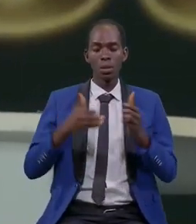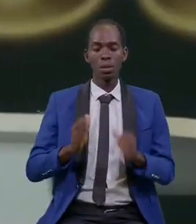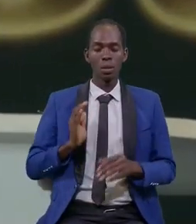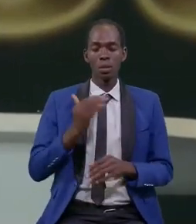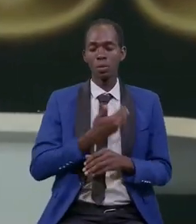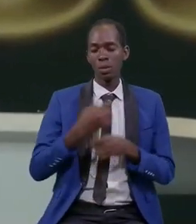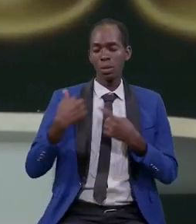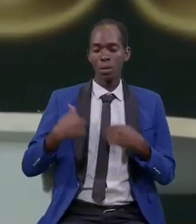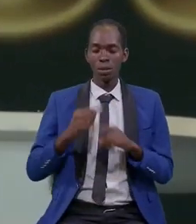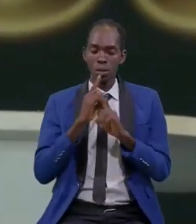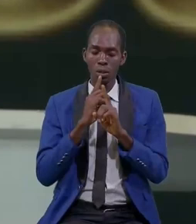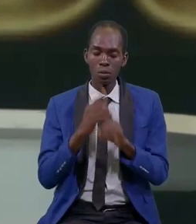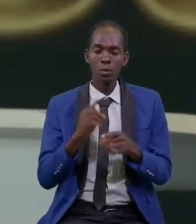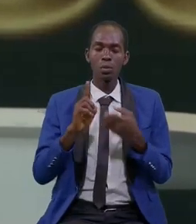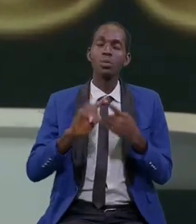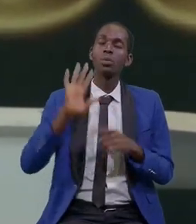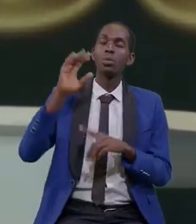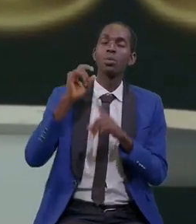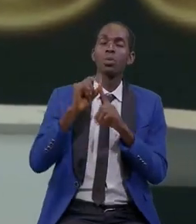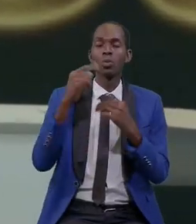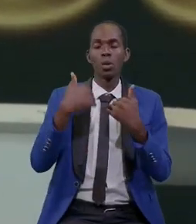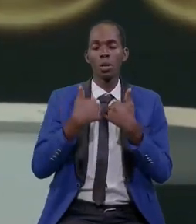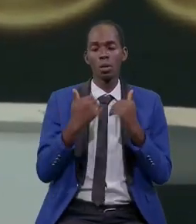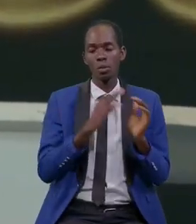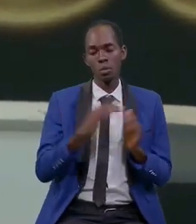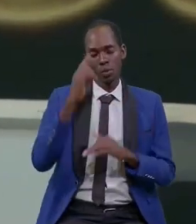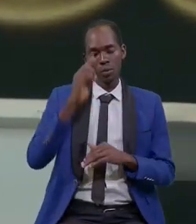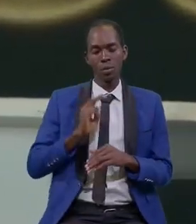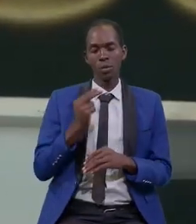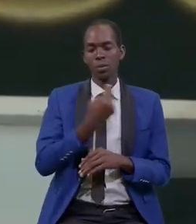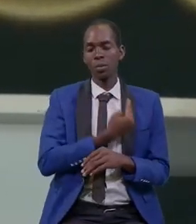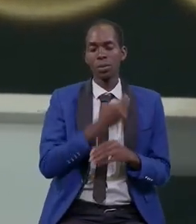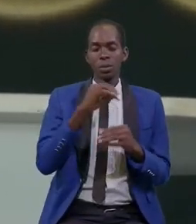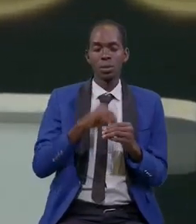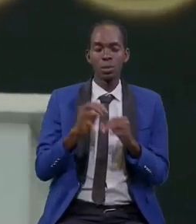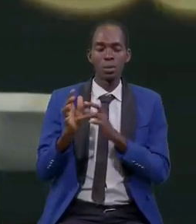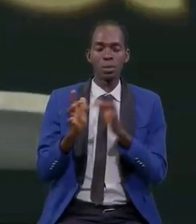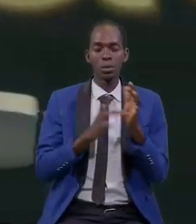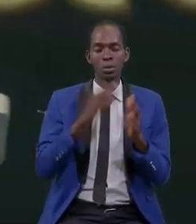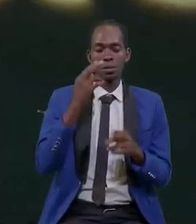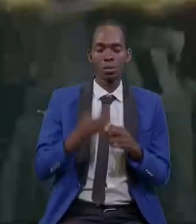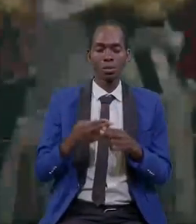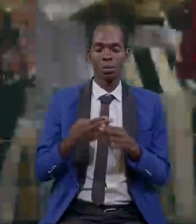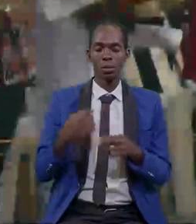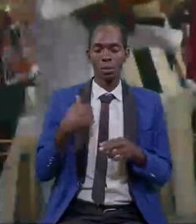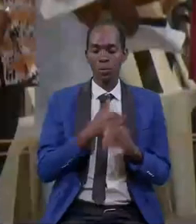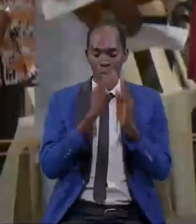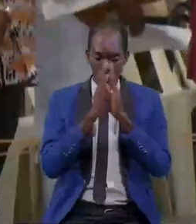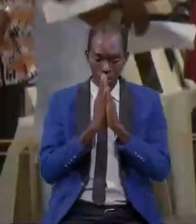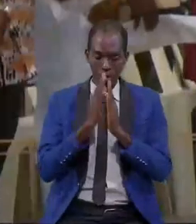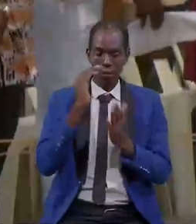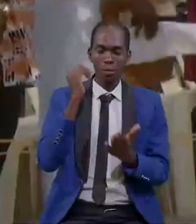répondent à la parole que tu as pour nous. Au nom de Jésus, nous prions.